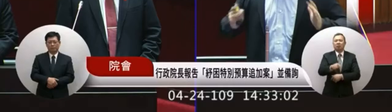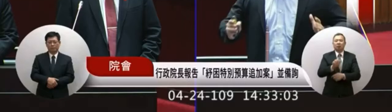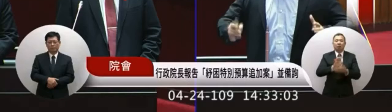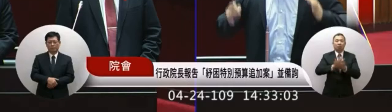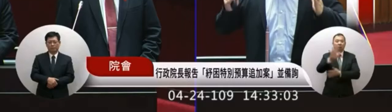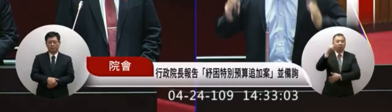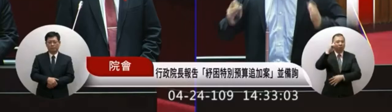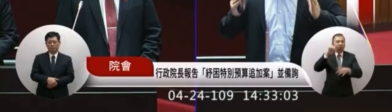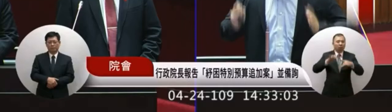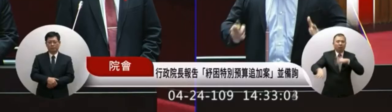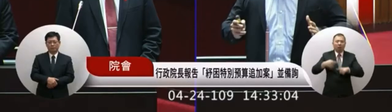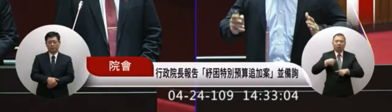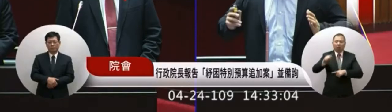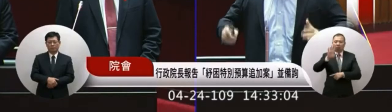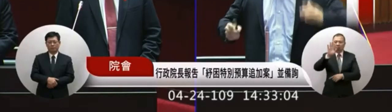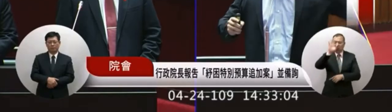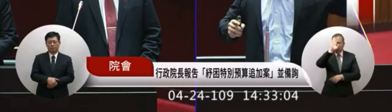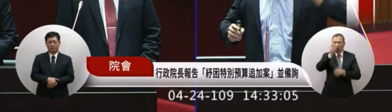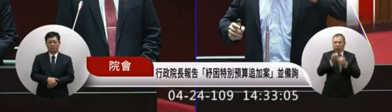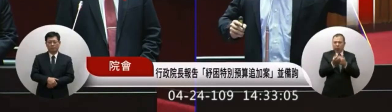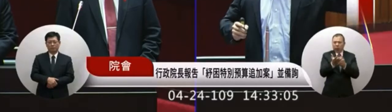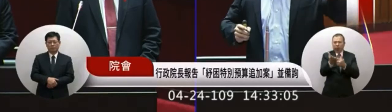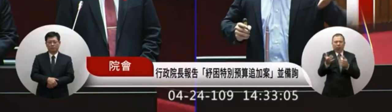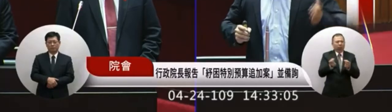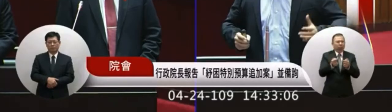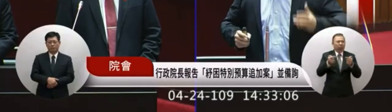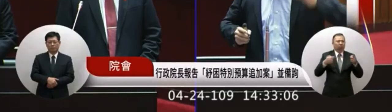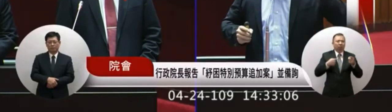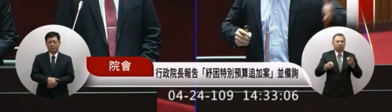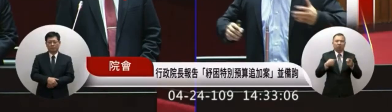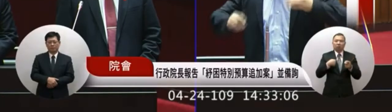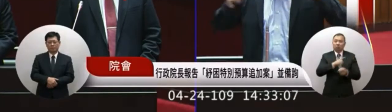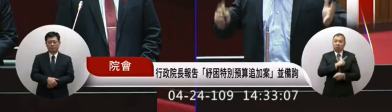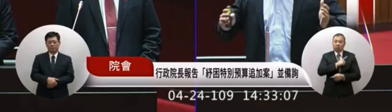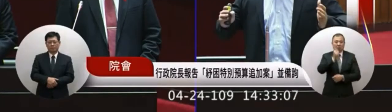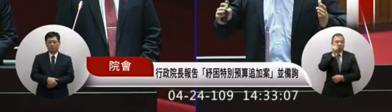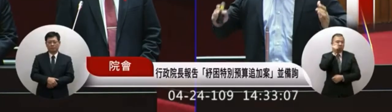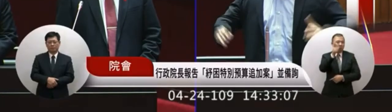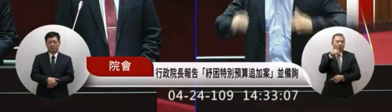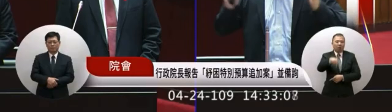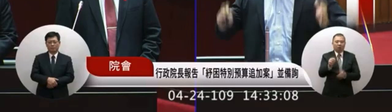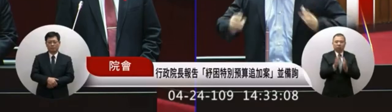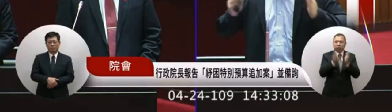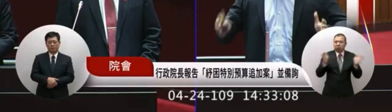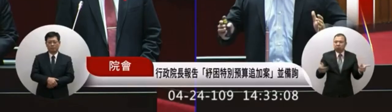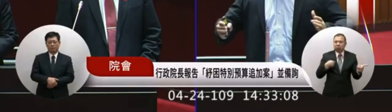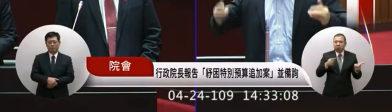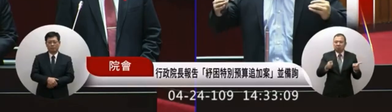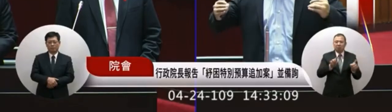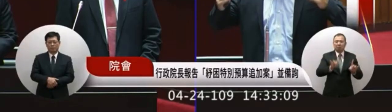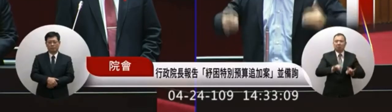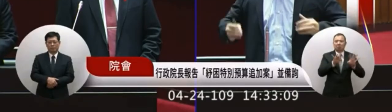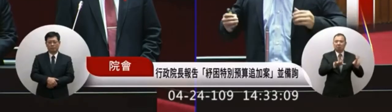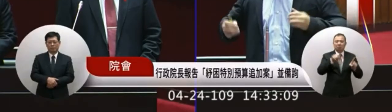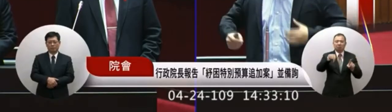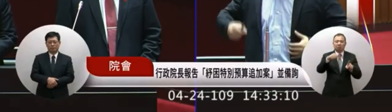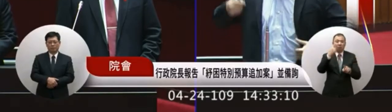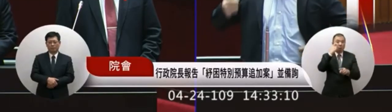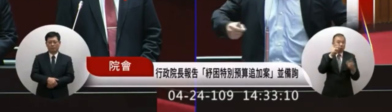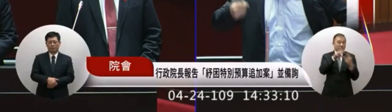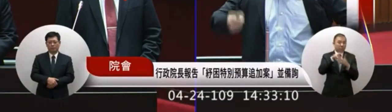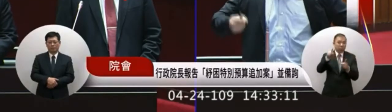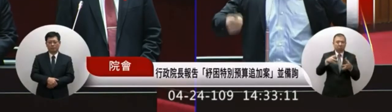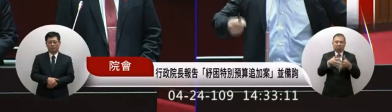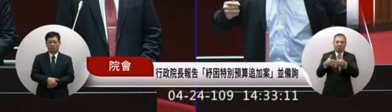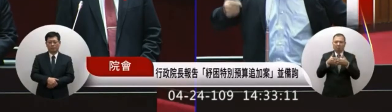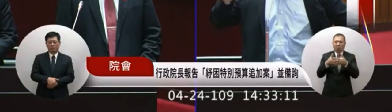这个疫情竟然这么严重吼，啊，包括一个月来吼，欧洲啦、美国啊吼，这个情形这么严重，所以咱即马就是讲，